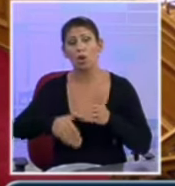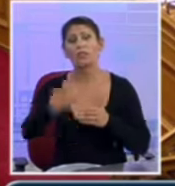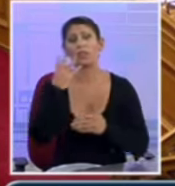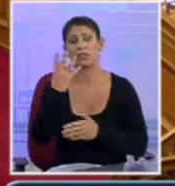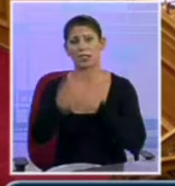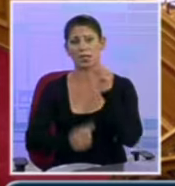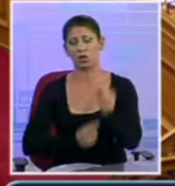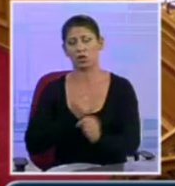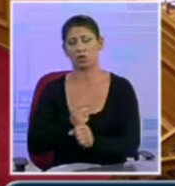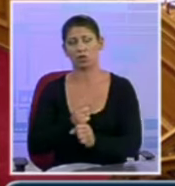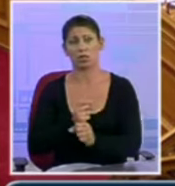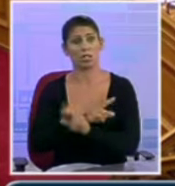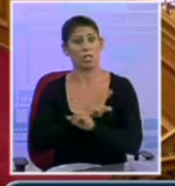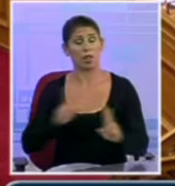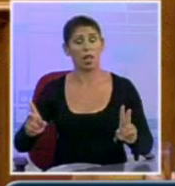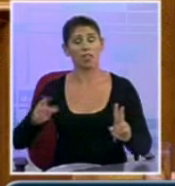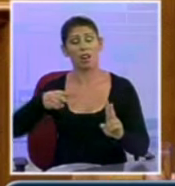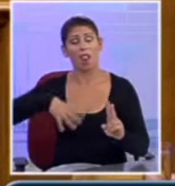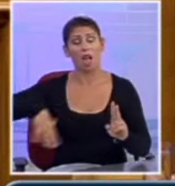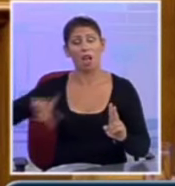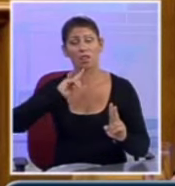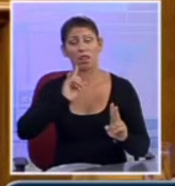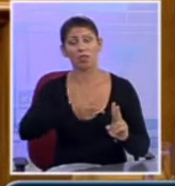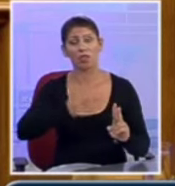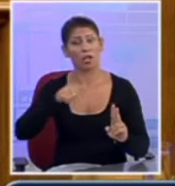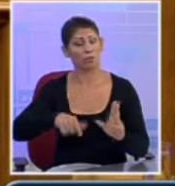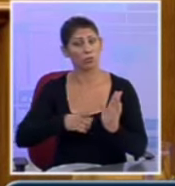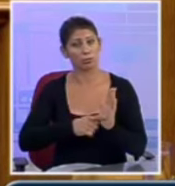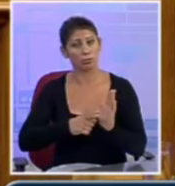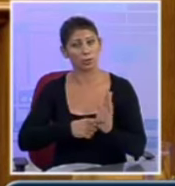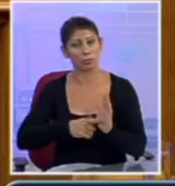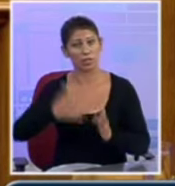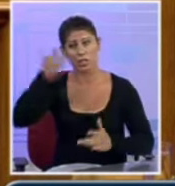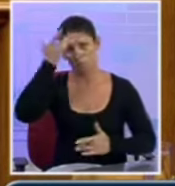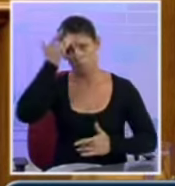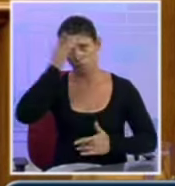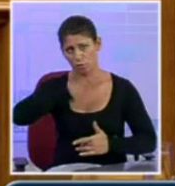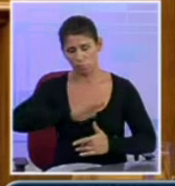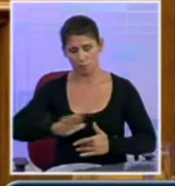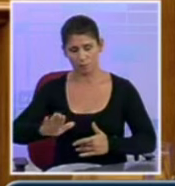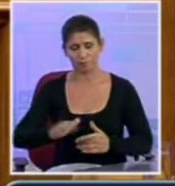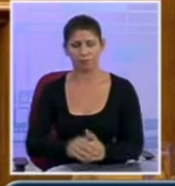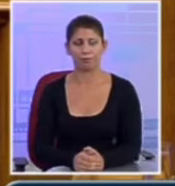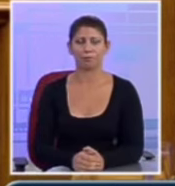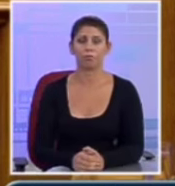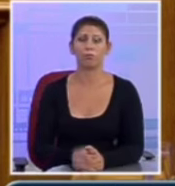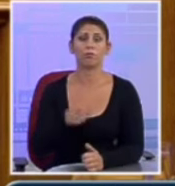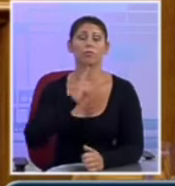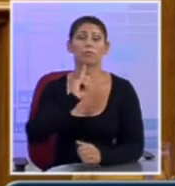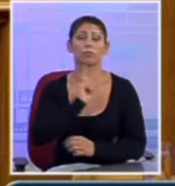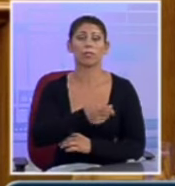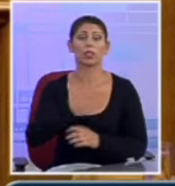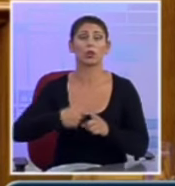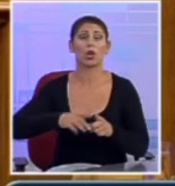τετραετίας με καθαρή λαϊκή εντολή και αυτό πρέπει να το συνειδητοποιήσουμε. Η εντολή αυτή